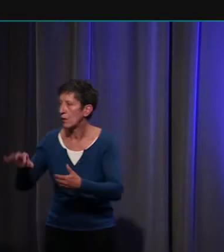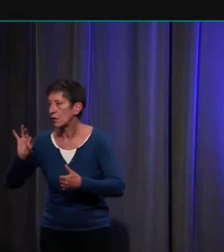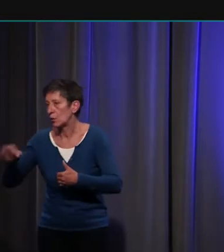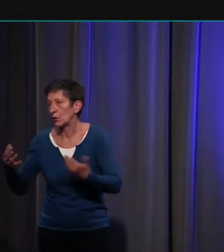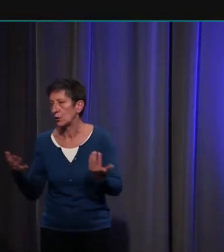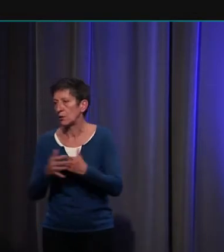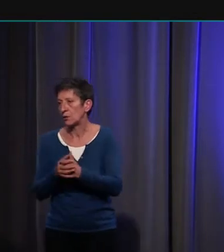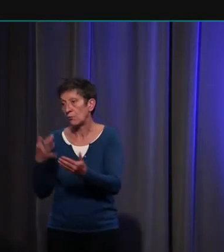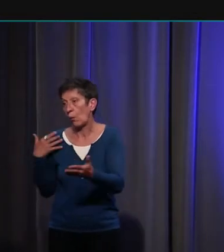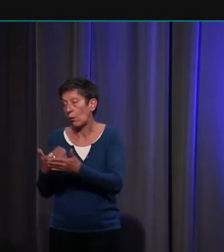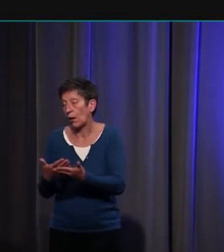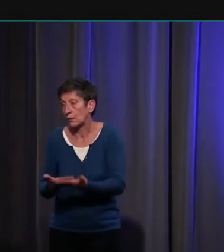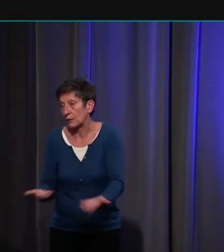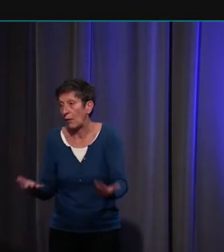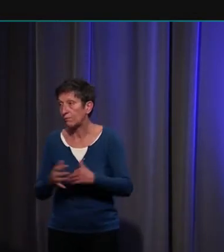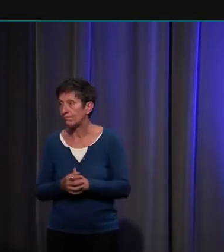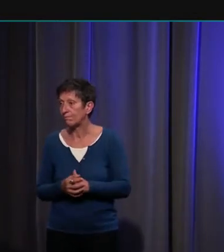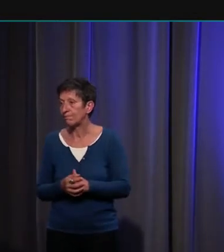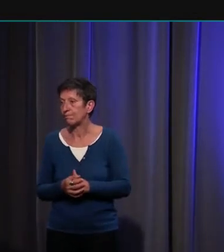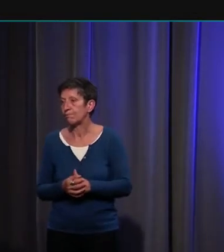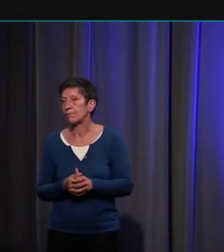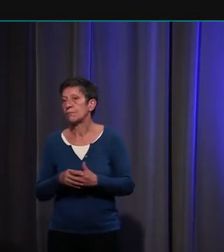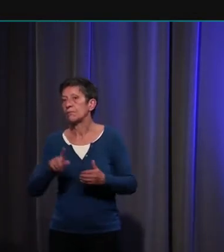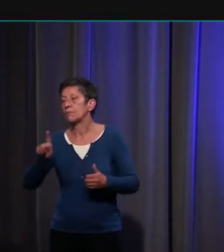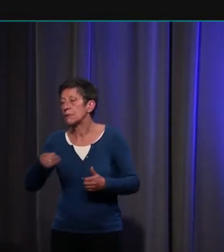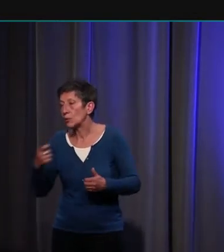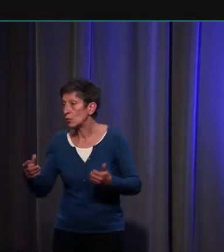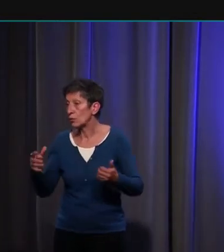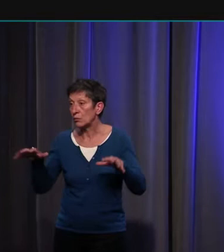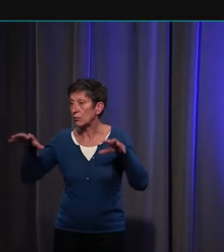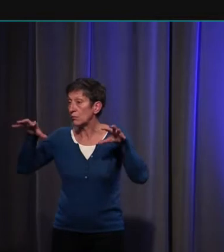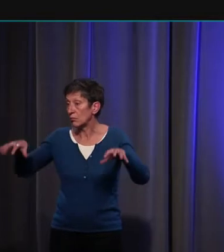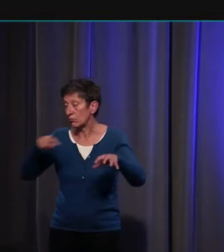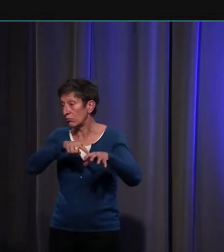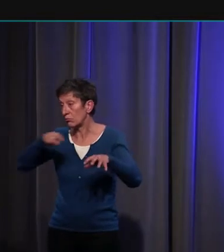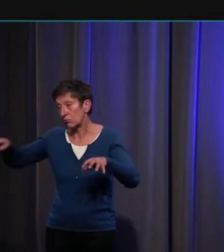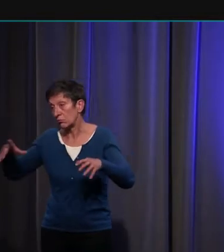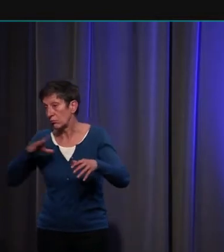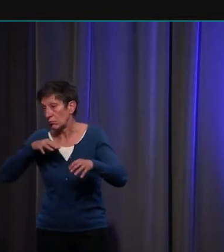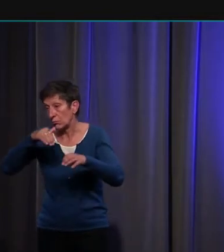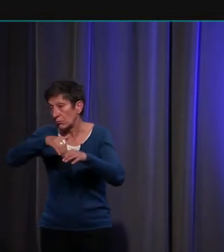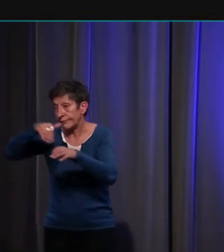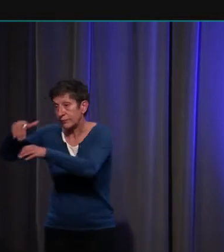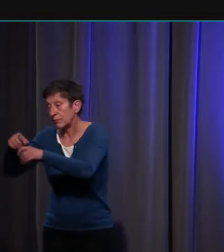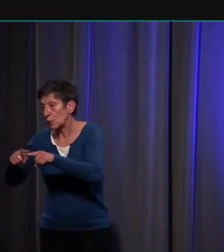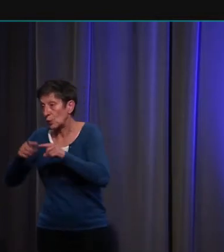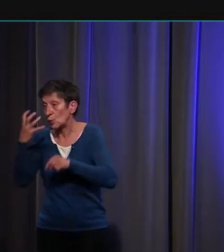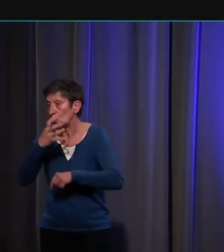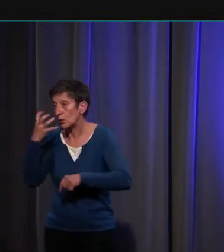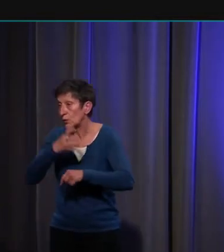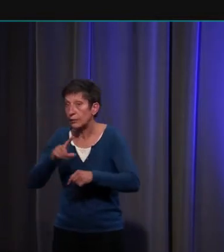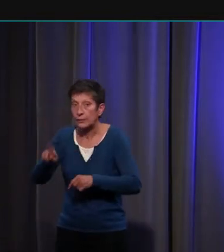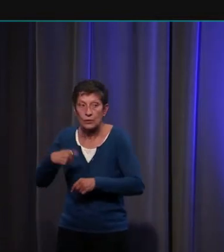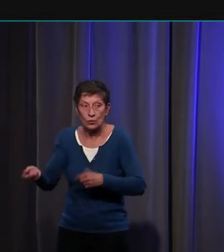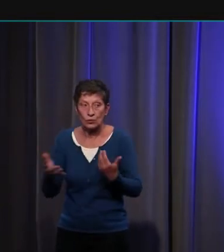peu ce contexte là après vous avez des atrocités des deux côtés c'est un peu ce que je veux vous dire il n'ya pas mais je suis d'accord avec vous